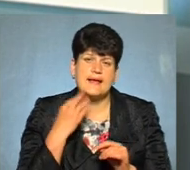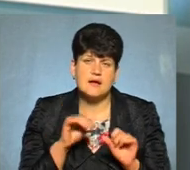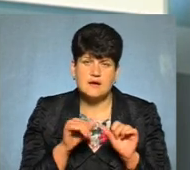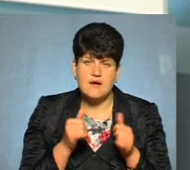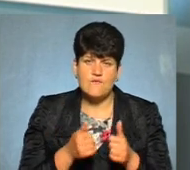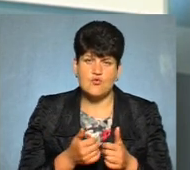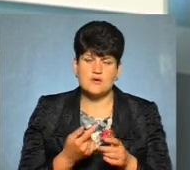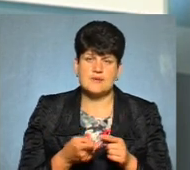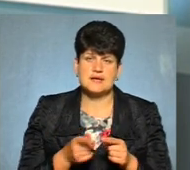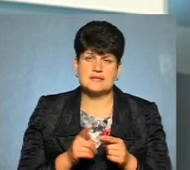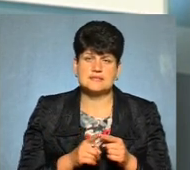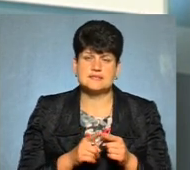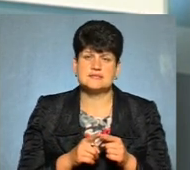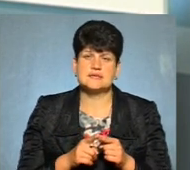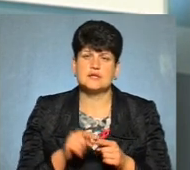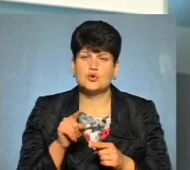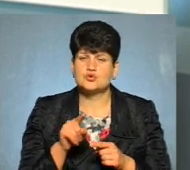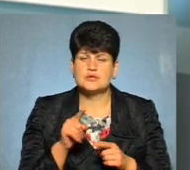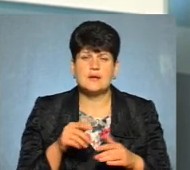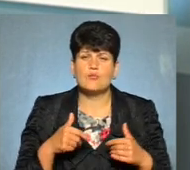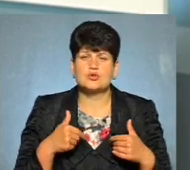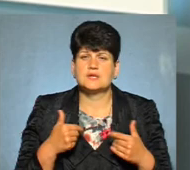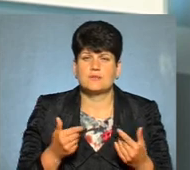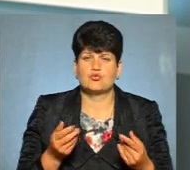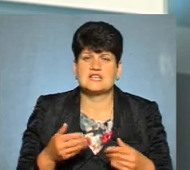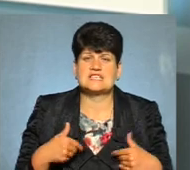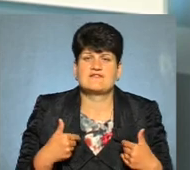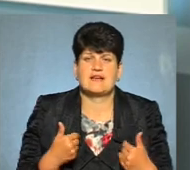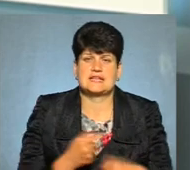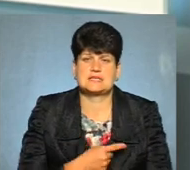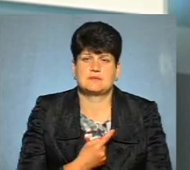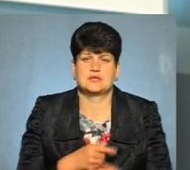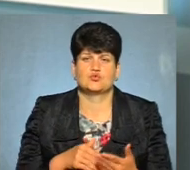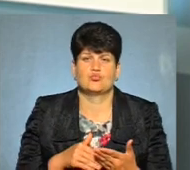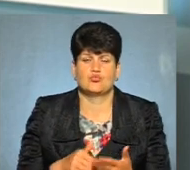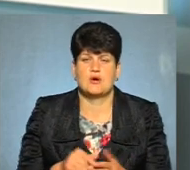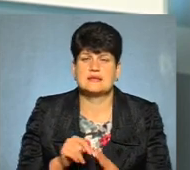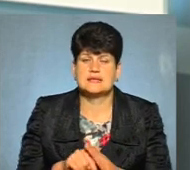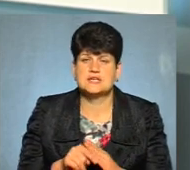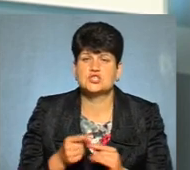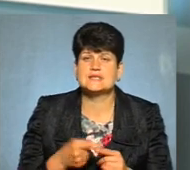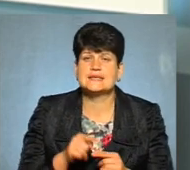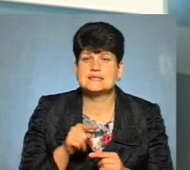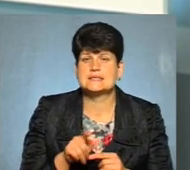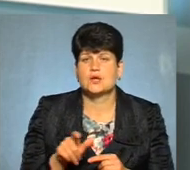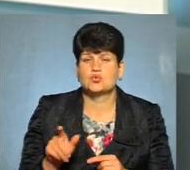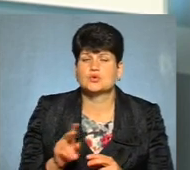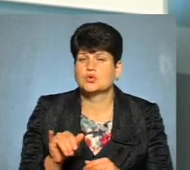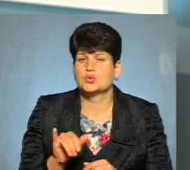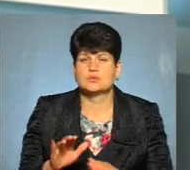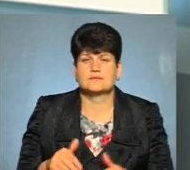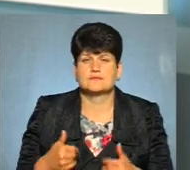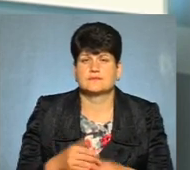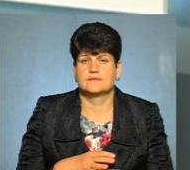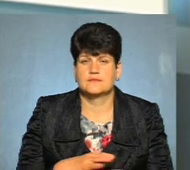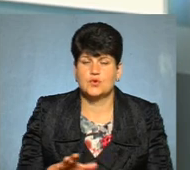це перебіг, який не потребує звернення за медичною допомогою, а значить, ці люди ніде не зверталися,